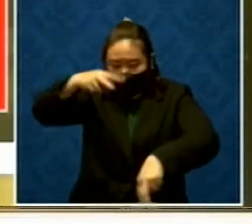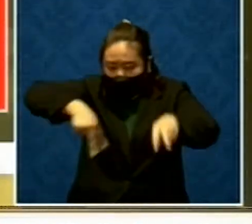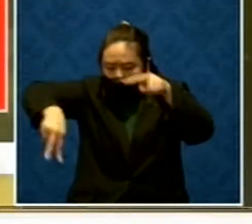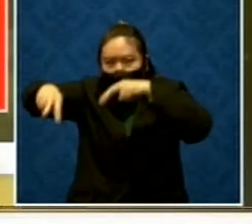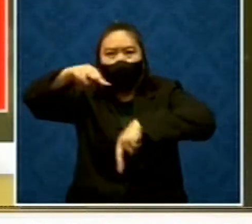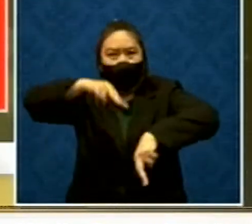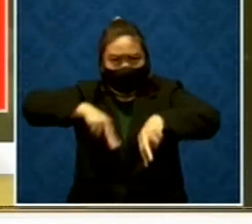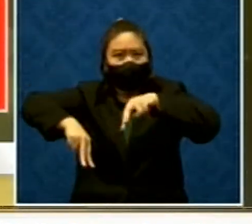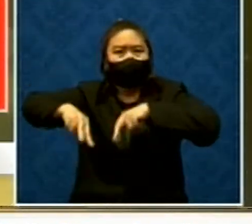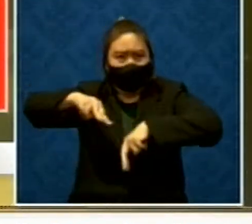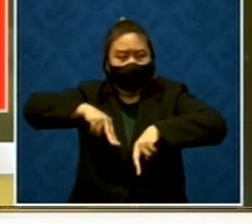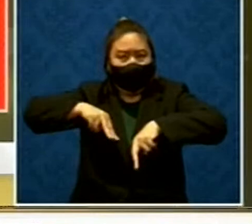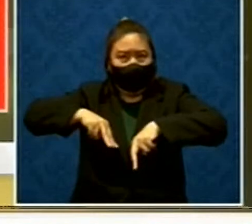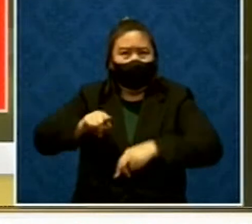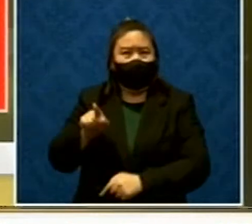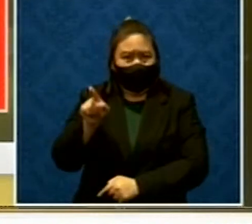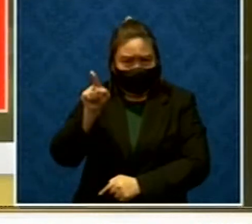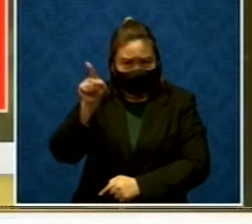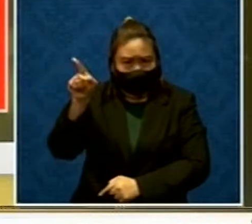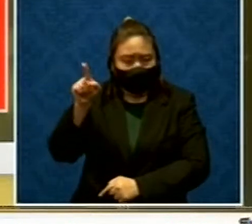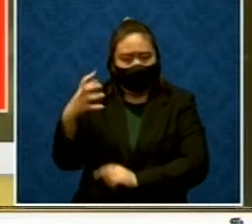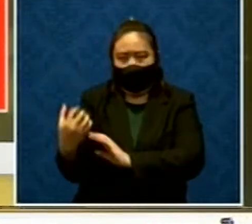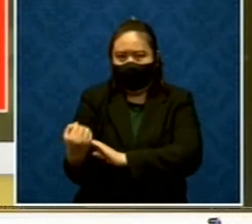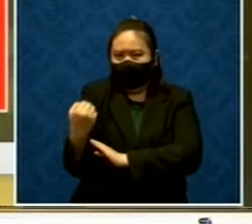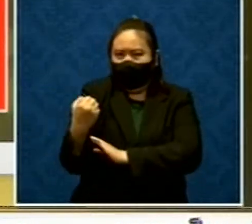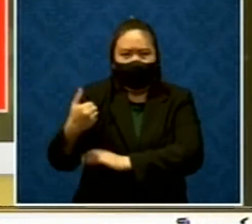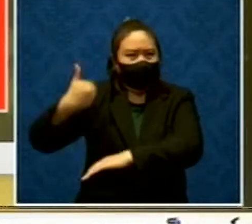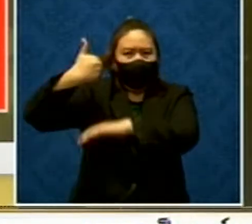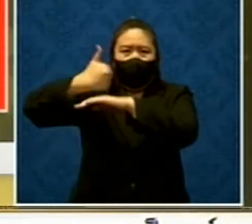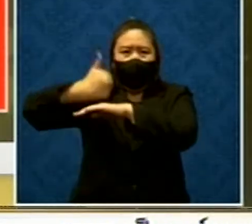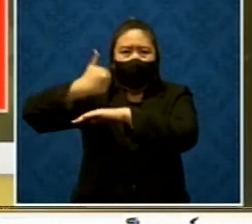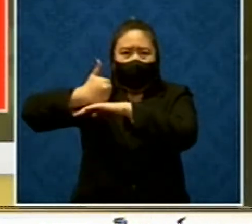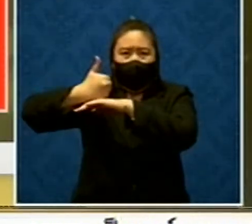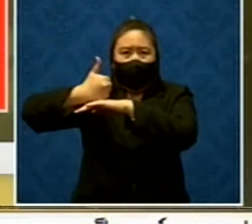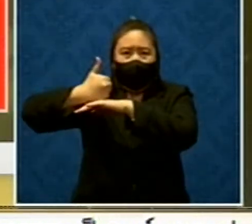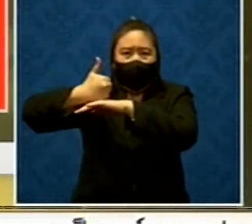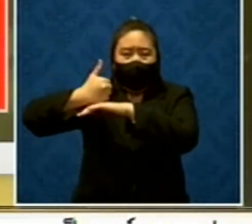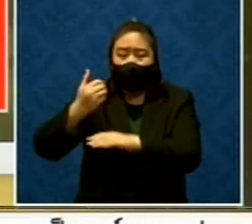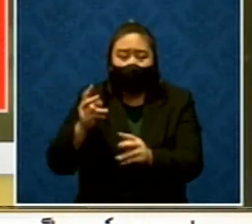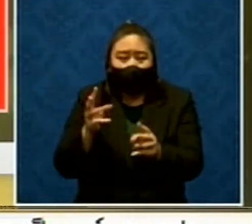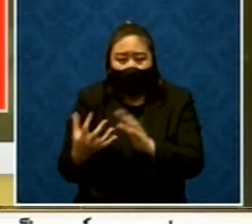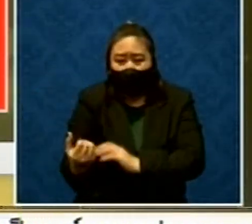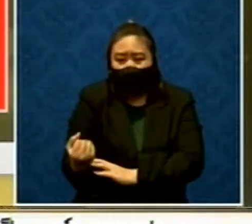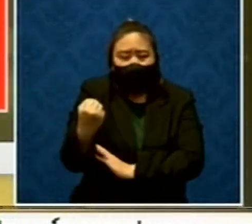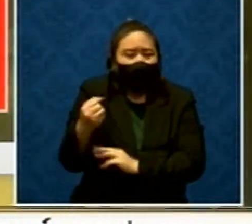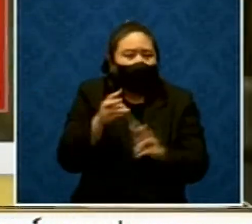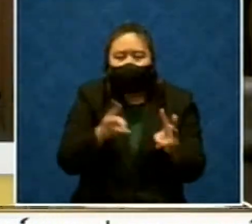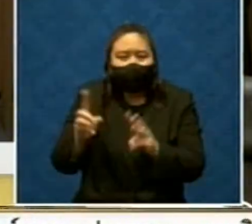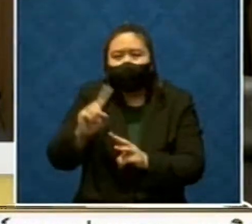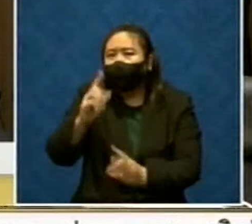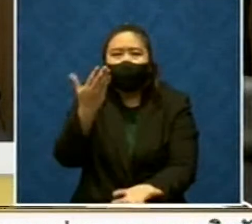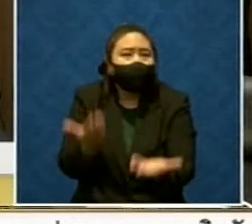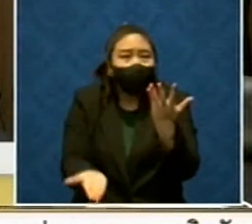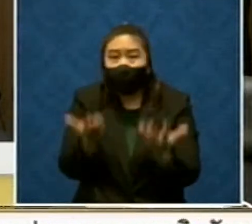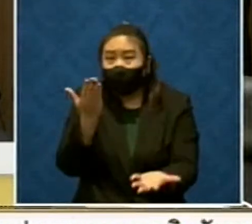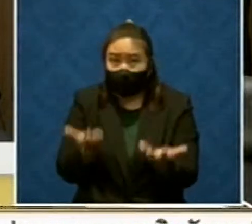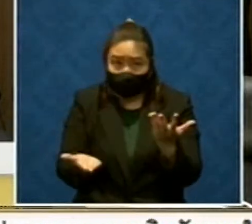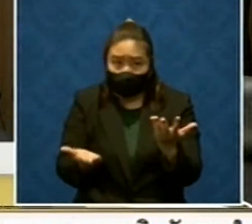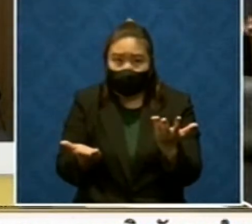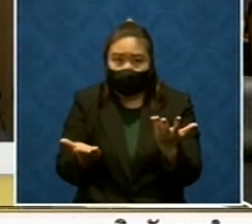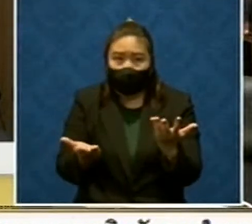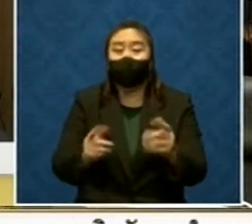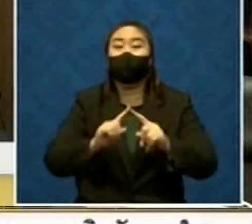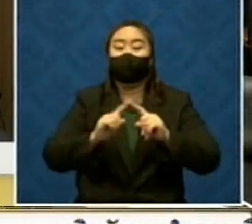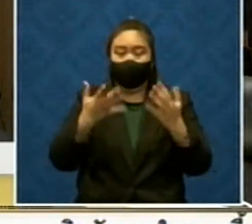านก็ต้องเป็นผู้มีอำนาจสูงสุดจะอำนาจด้วยวิธีการใดก็แล้วแต่เพราะนั้นเรื่องส